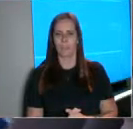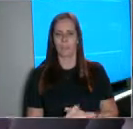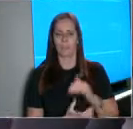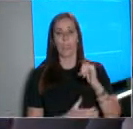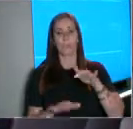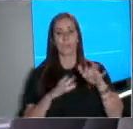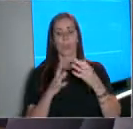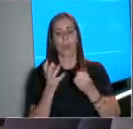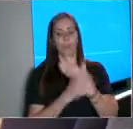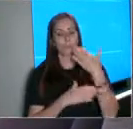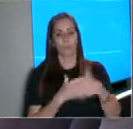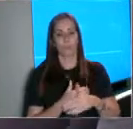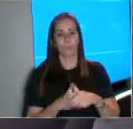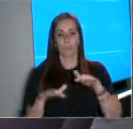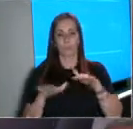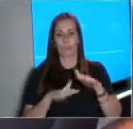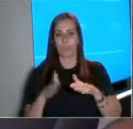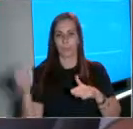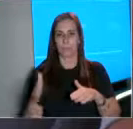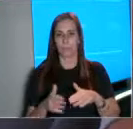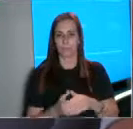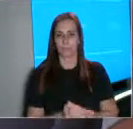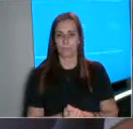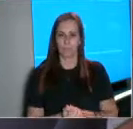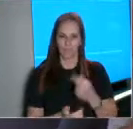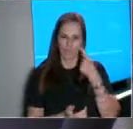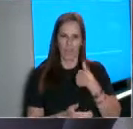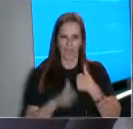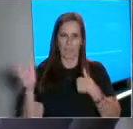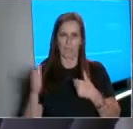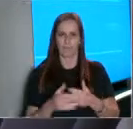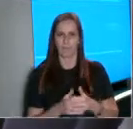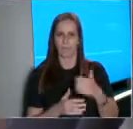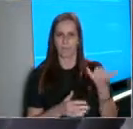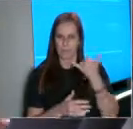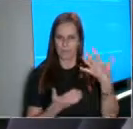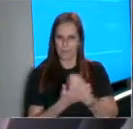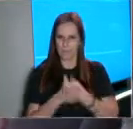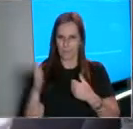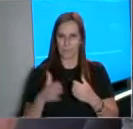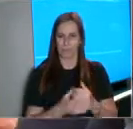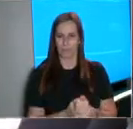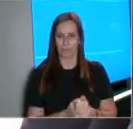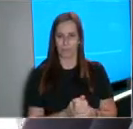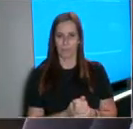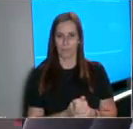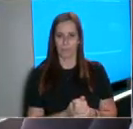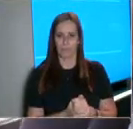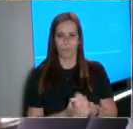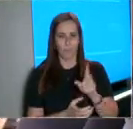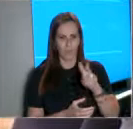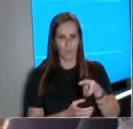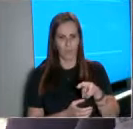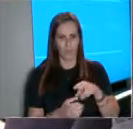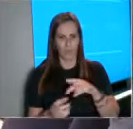איזה ממשלה תקום לדעתכם? ממשלת ימין, לא? מן הסתם ימין, תמיד מצחים, לא? כן, עד עכשיו כאילו יש